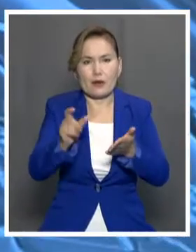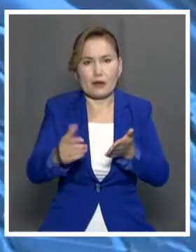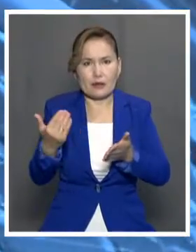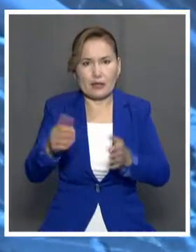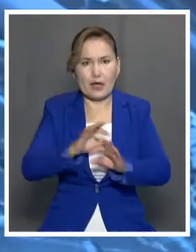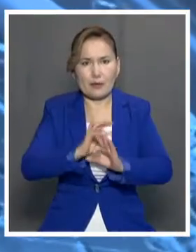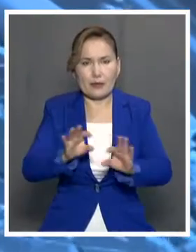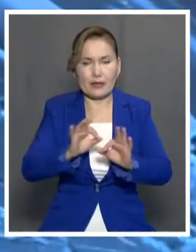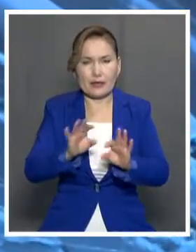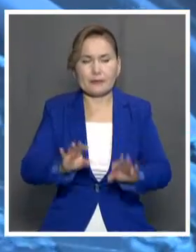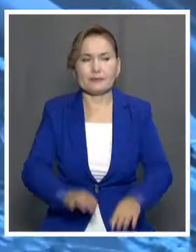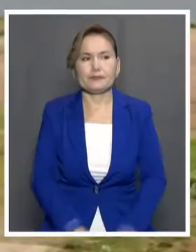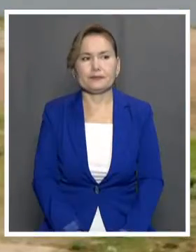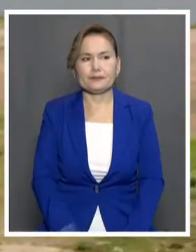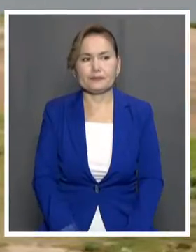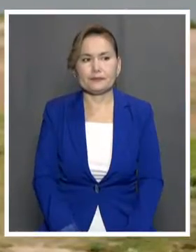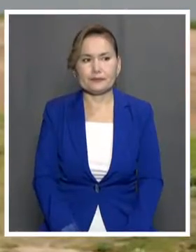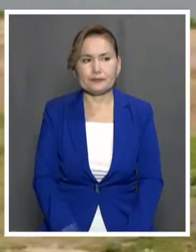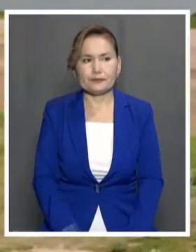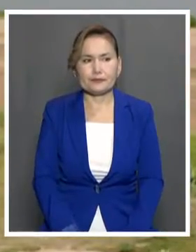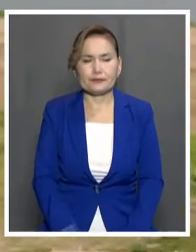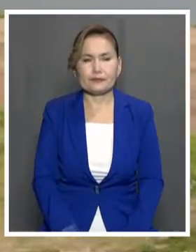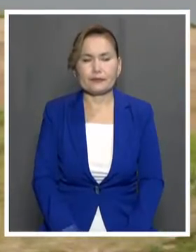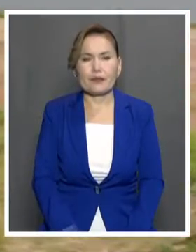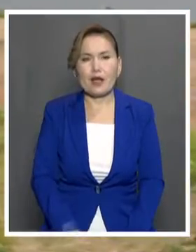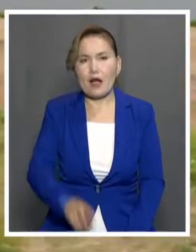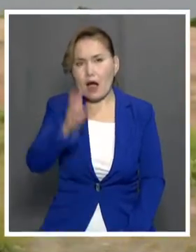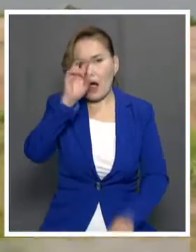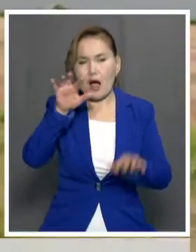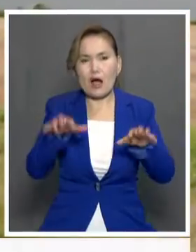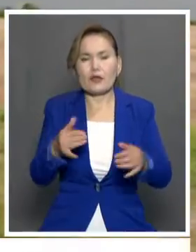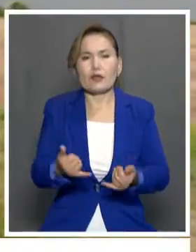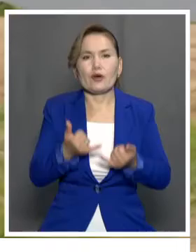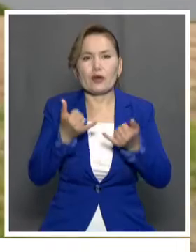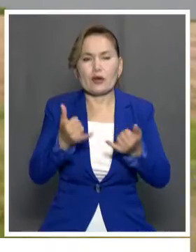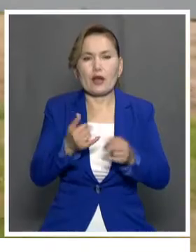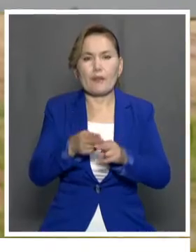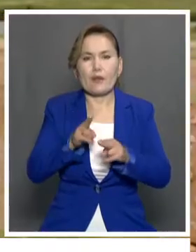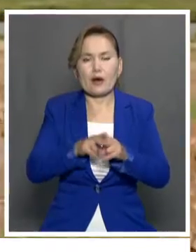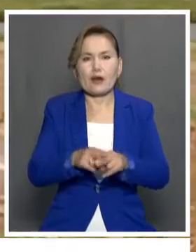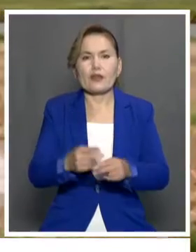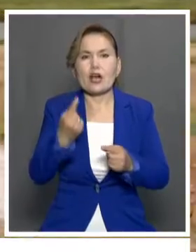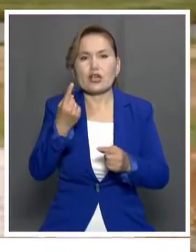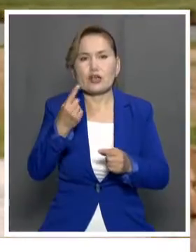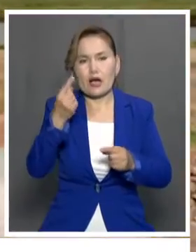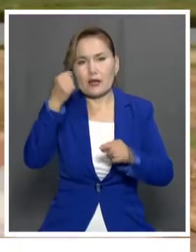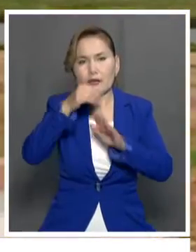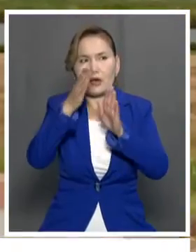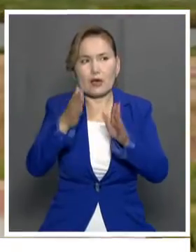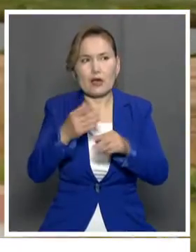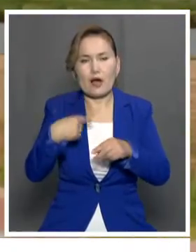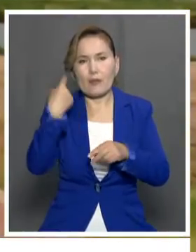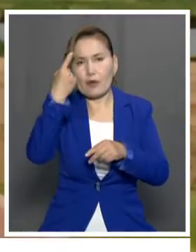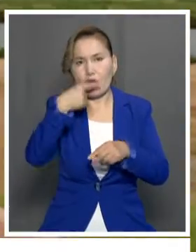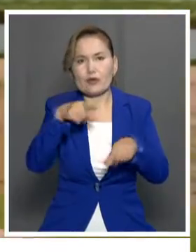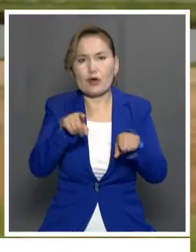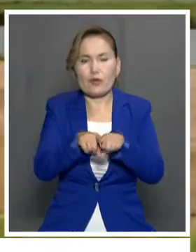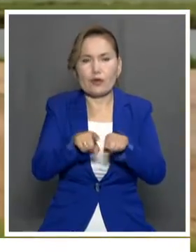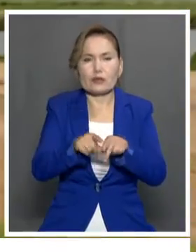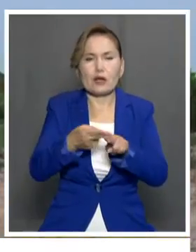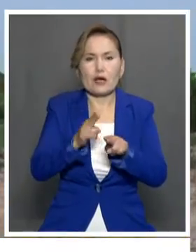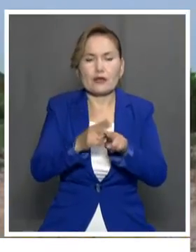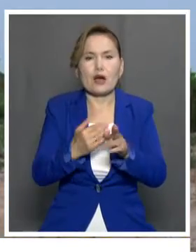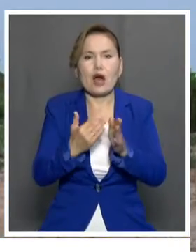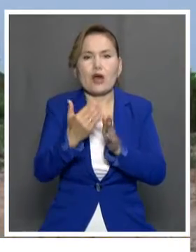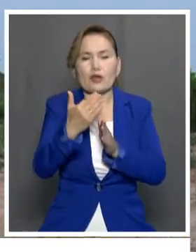Әлдебай толықтырады. Хан кененің құрметіне қойылған Жамбылдағы жалғыз ескерткіштің түртипаты осы. Тұғыры 5 метр